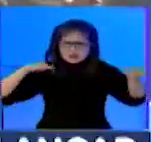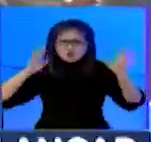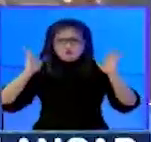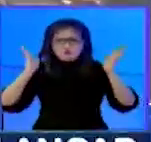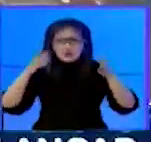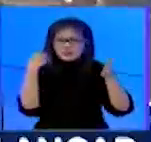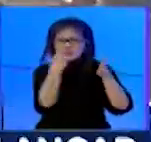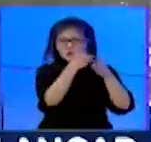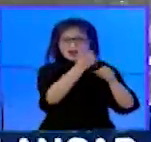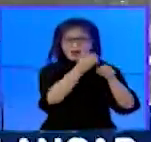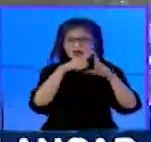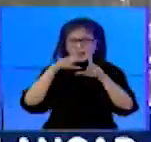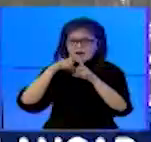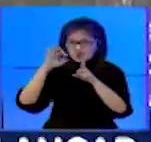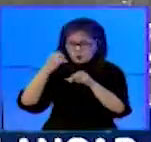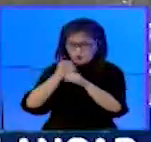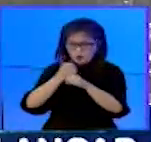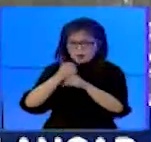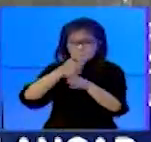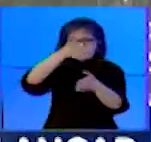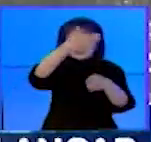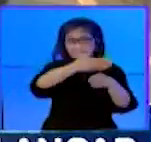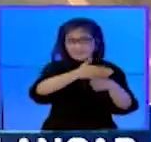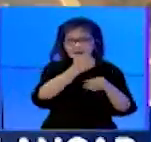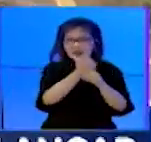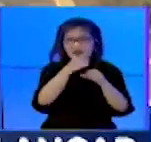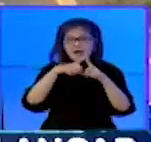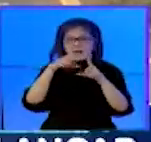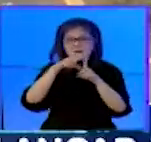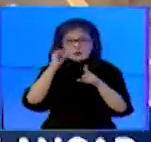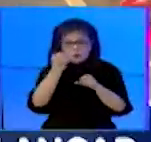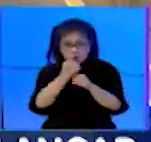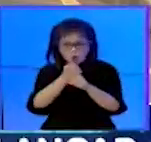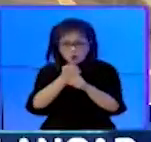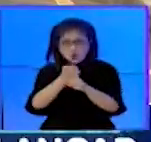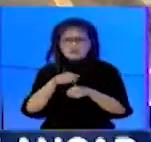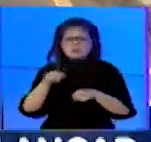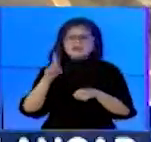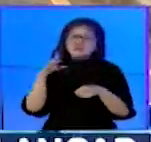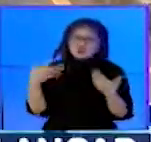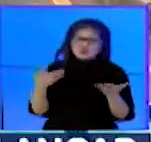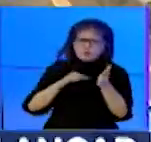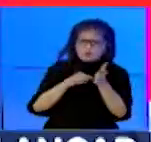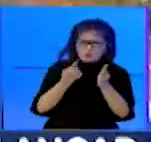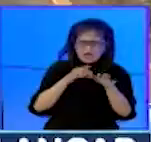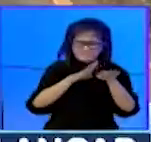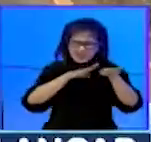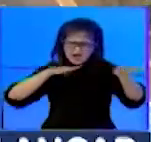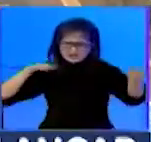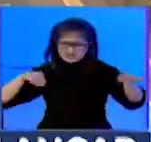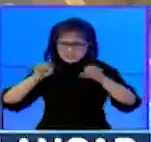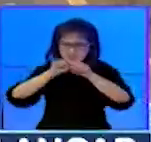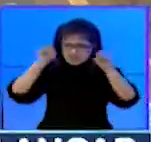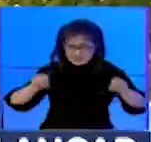ke Simpang Gadok begitu. Dan dengan ada kepadatan tadi pagi tersebut juga akhirnya diberlakukan sistem